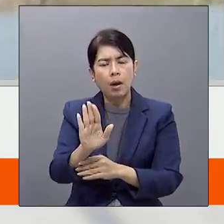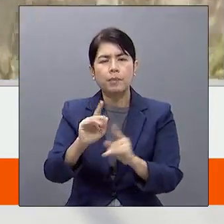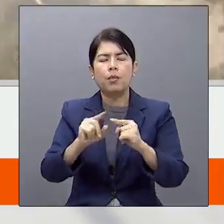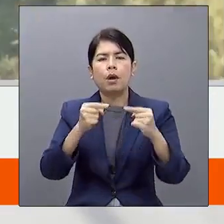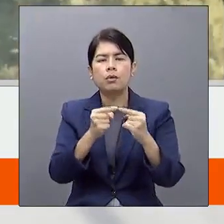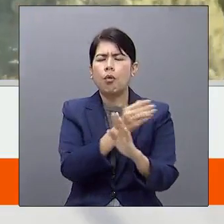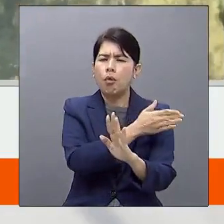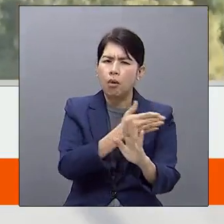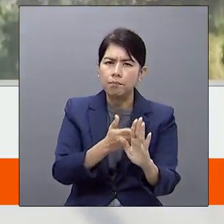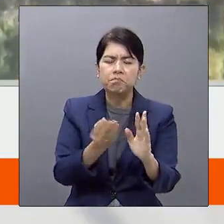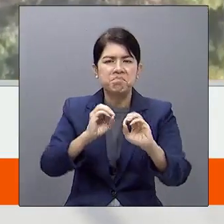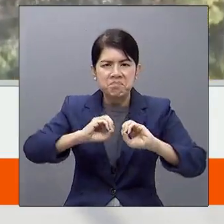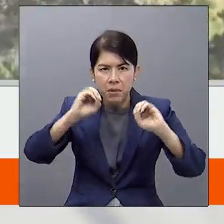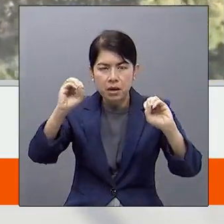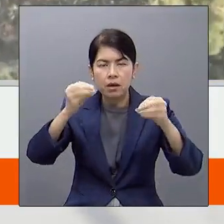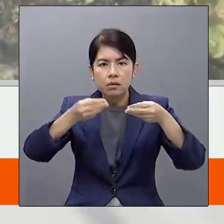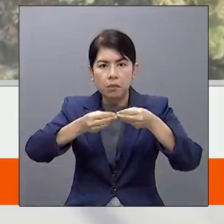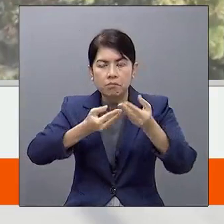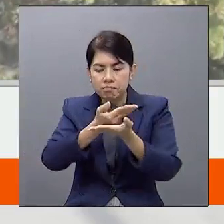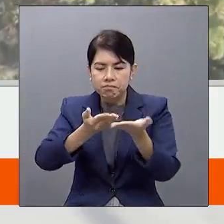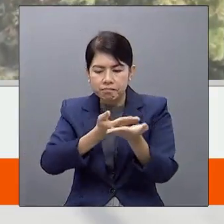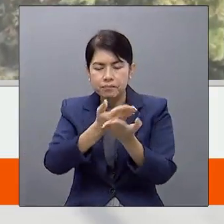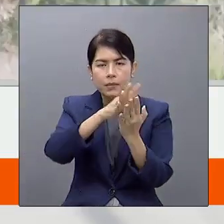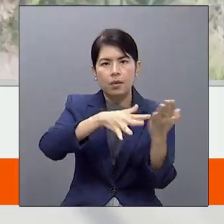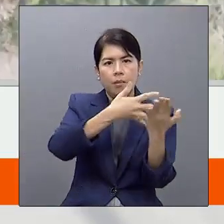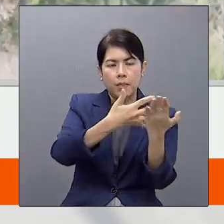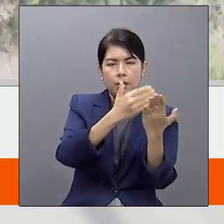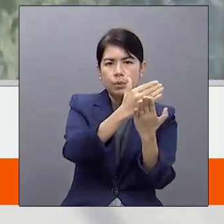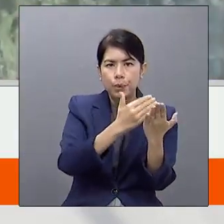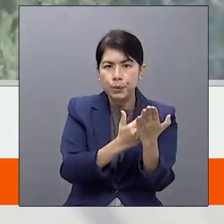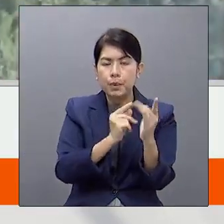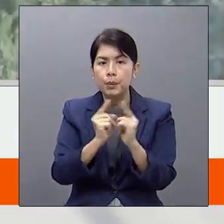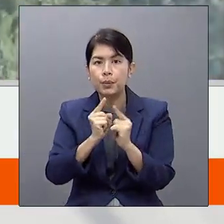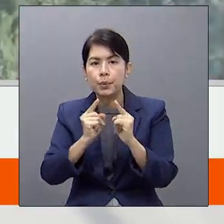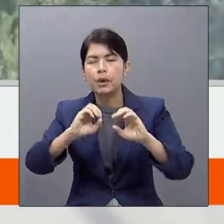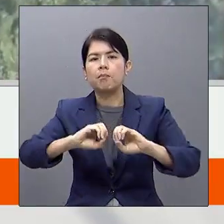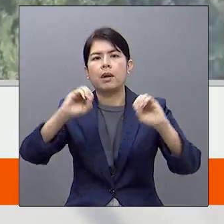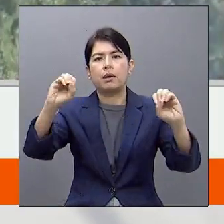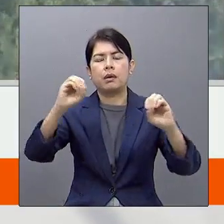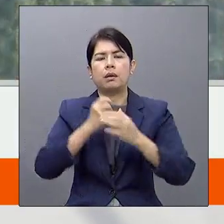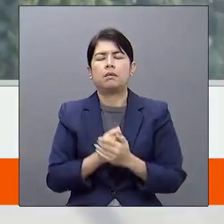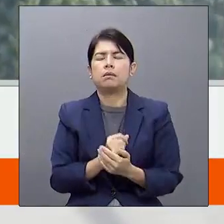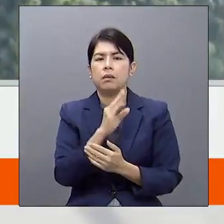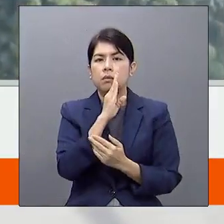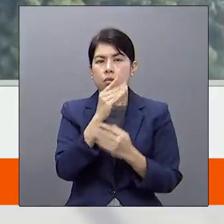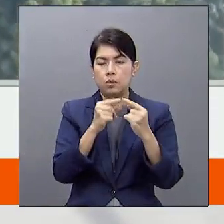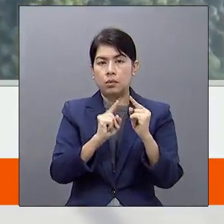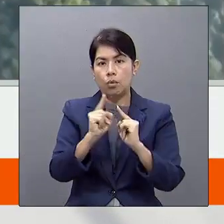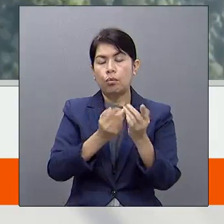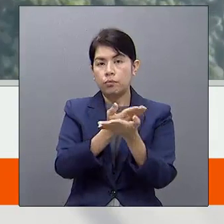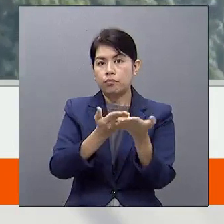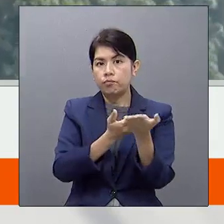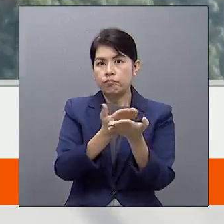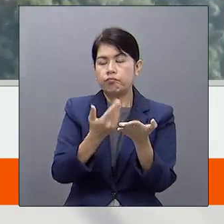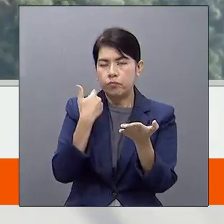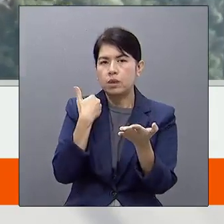ที่เนี่ยฮะสมมติถ้ามีการทำแผนร่วมกันเจรจาร่วมกันดีๆนะครับก็อาจจะกันพื้นที่ที่ไม่ต้องเผาเลยเนี่ยได้ชัดเ